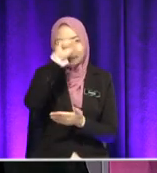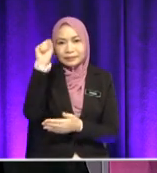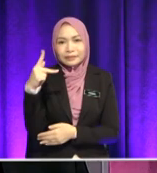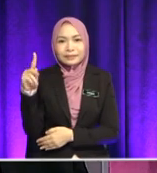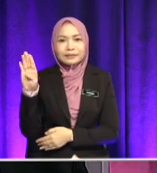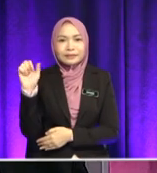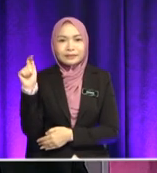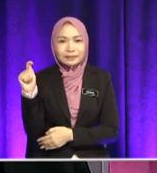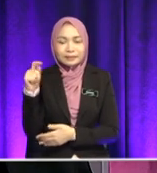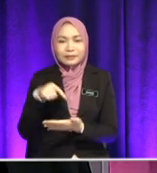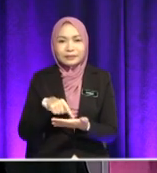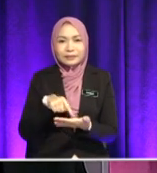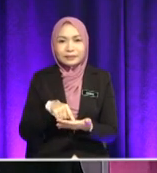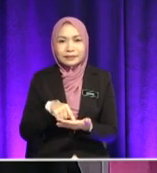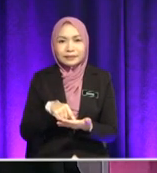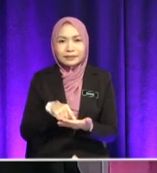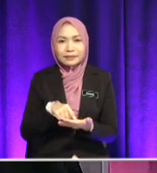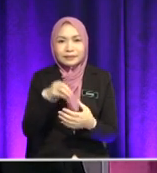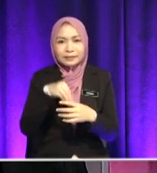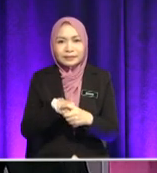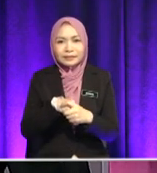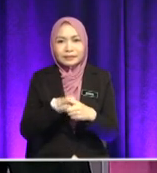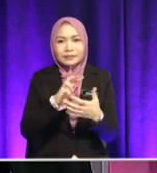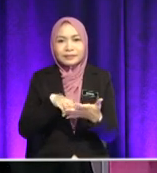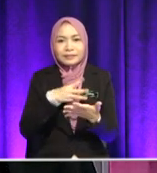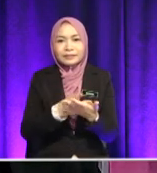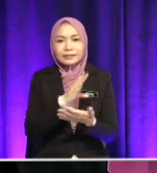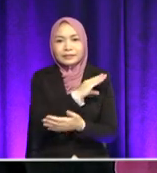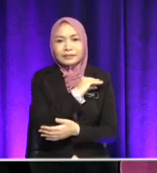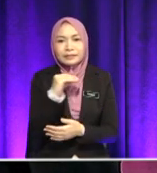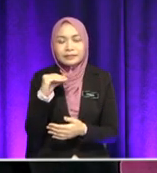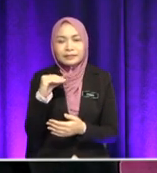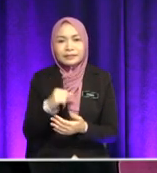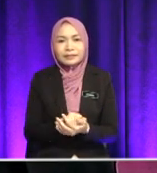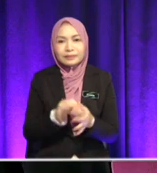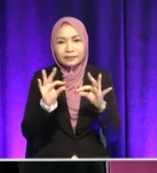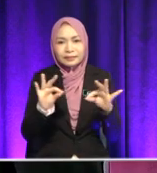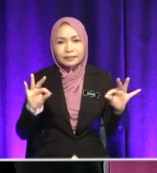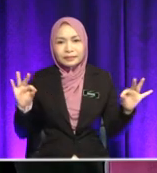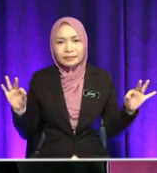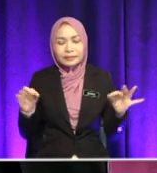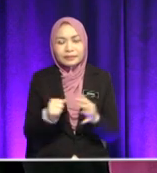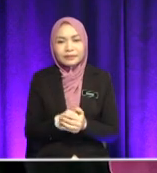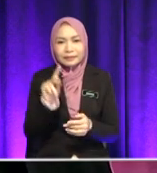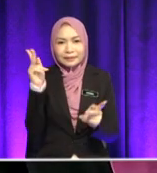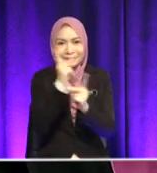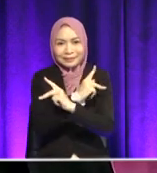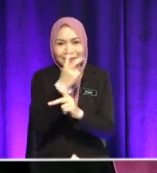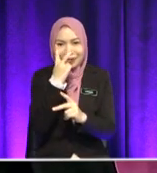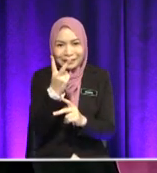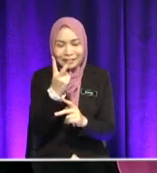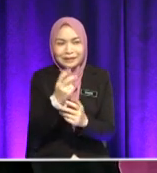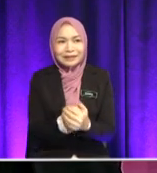rajah dan maklumat pun tidak sepenuhnya dibagi darek oleh kita Oke contoh soalnya sekali pandang pun